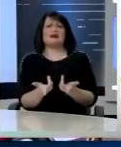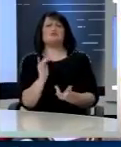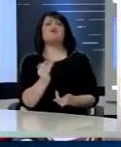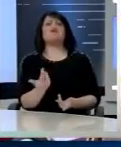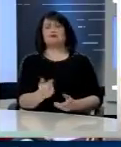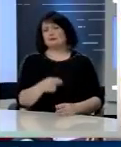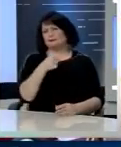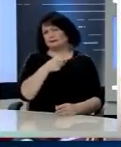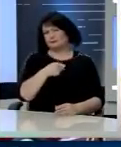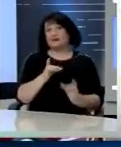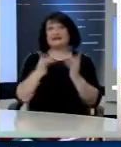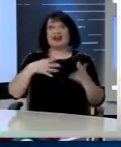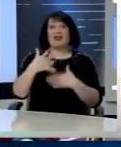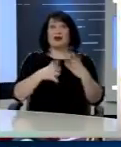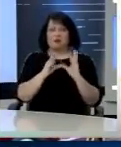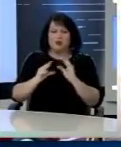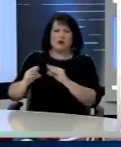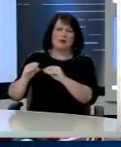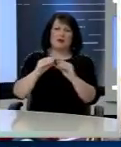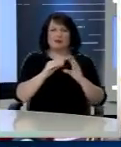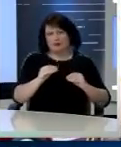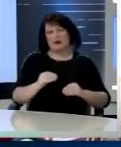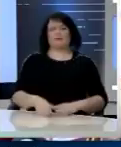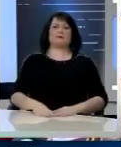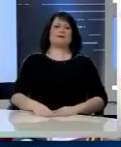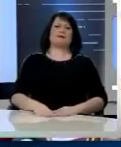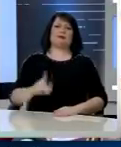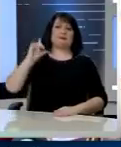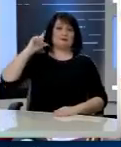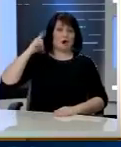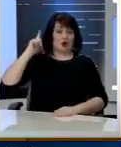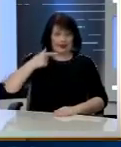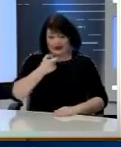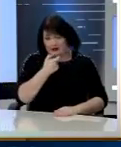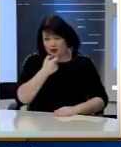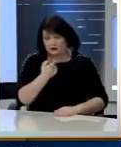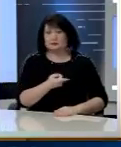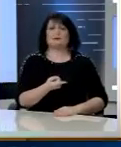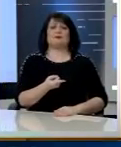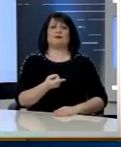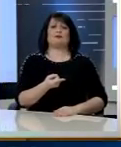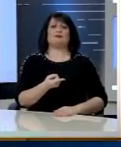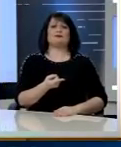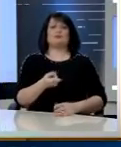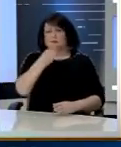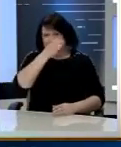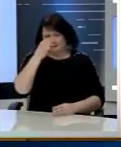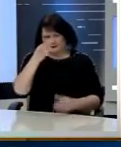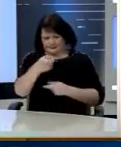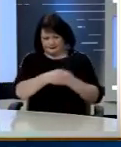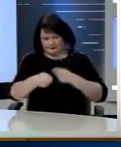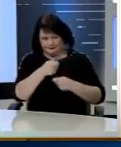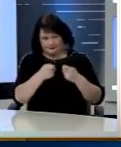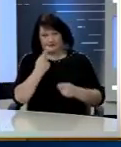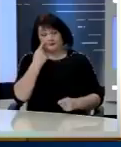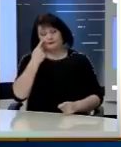λοιπόν ακριβώς αυτό το σκάνδαλο, το οποίο ήρθε μετά το Λονδίνο, το οποίο ήρθε μετά από τον Αρκέμπορο, ο οποίος